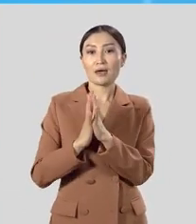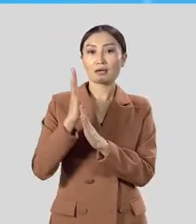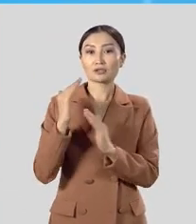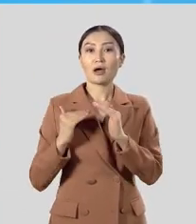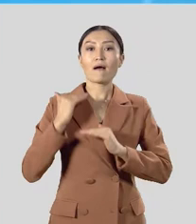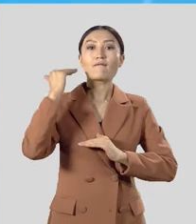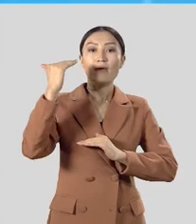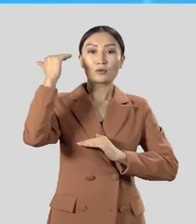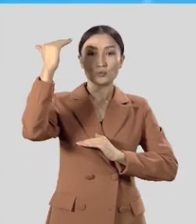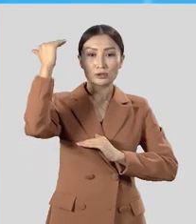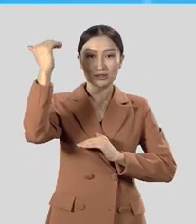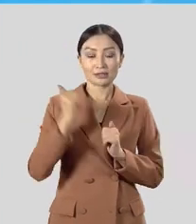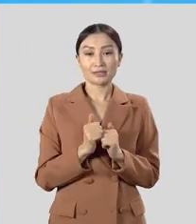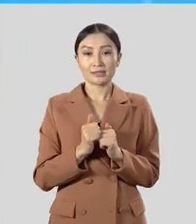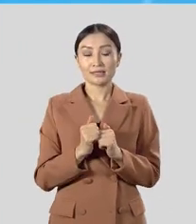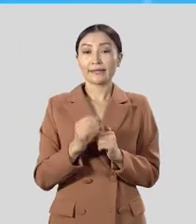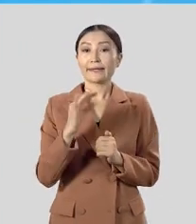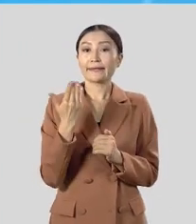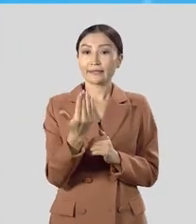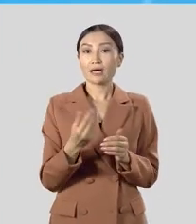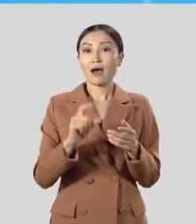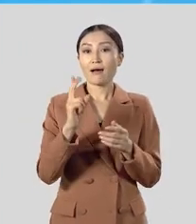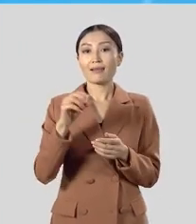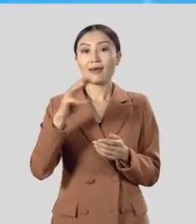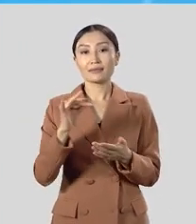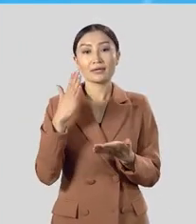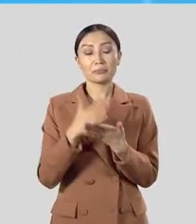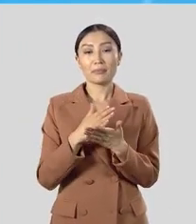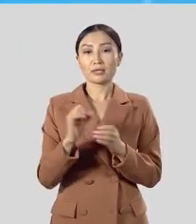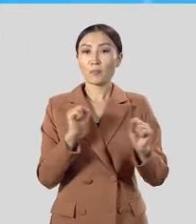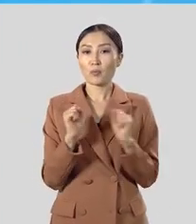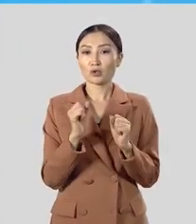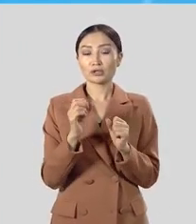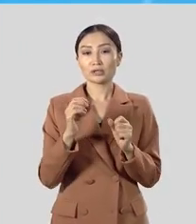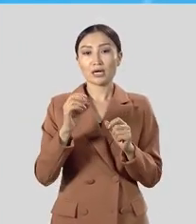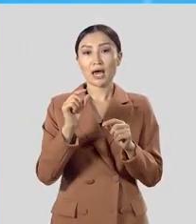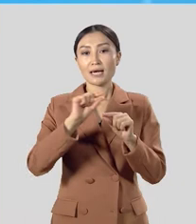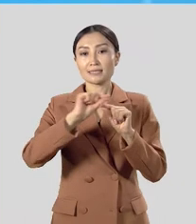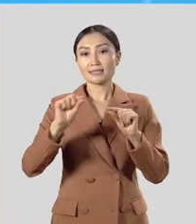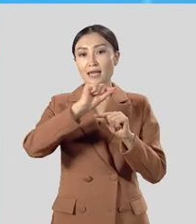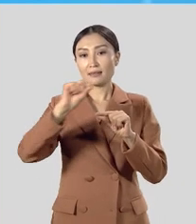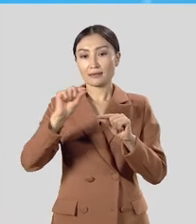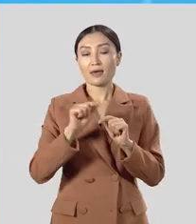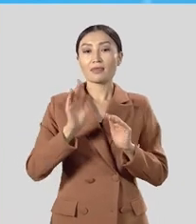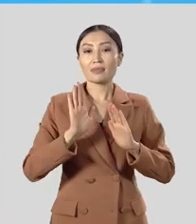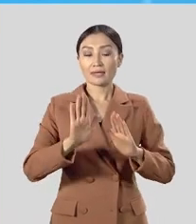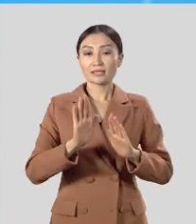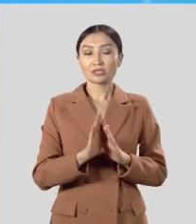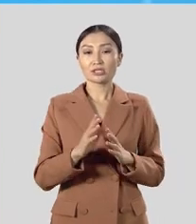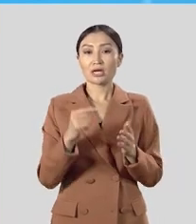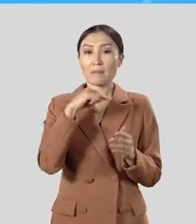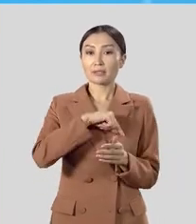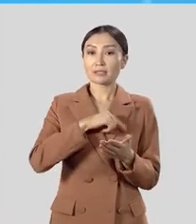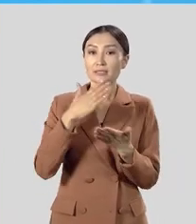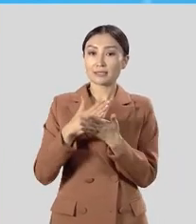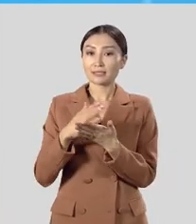в верхушечной части. Их клетки имеют прочные клеточные стенки. Такие же признаки